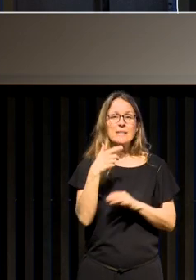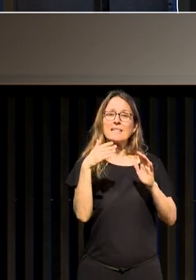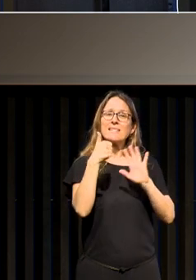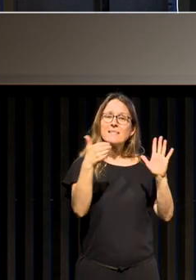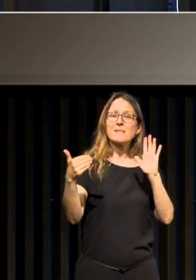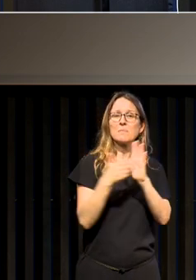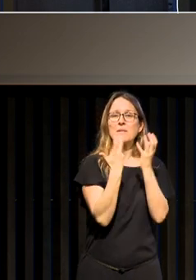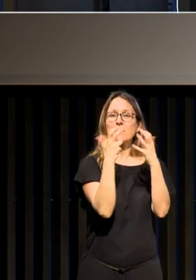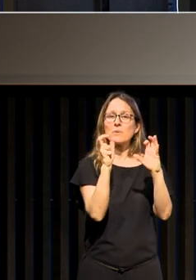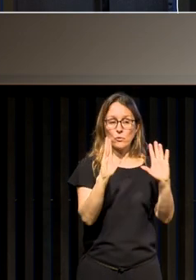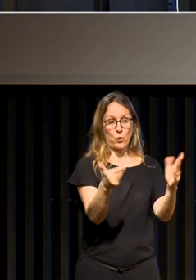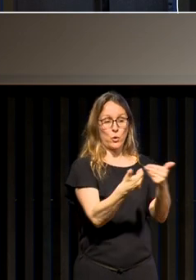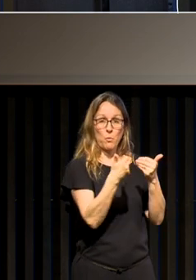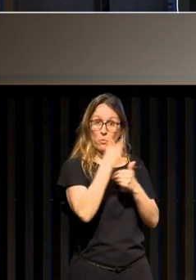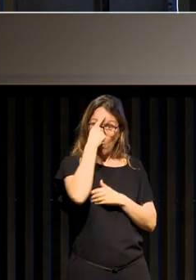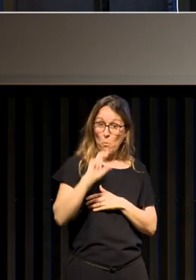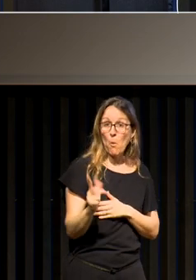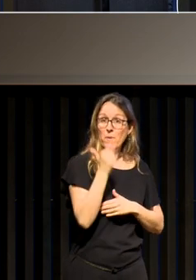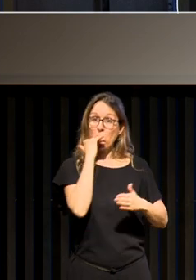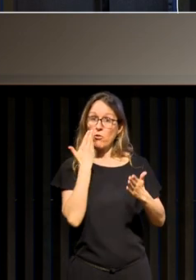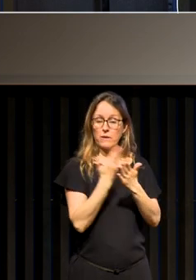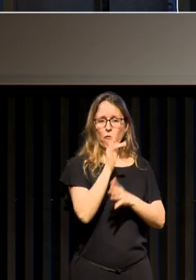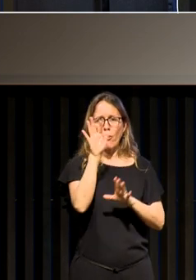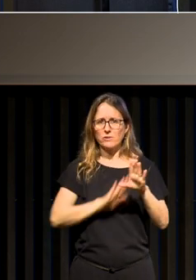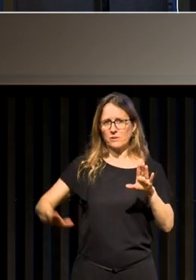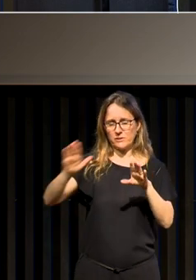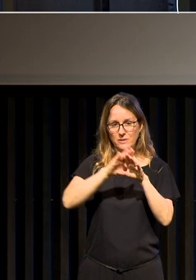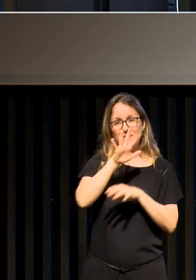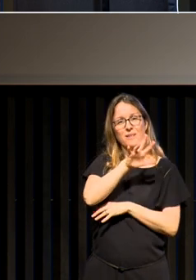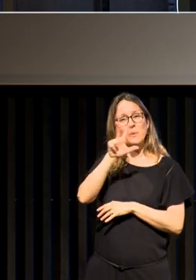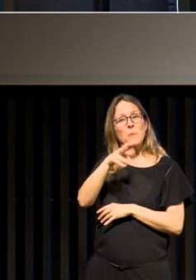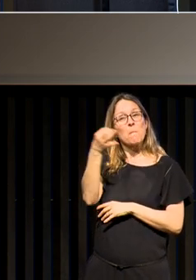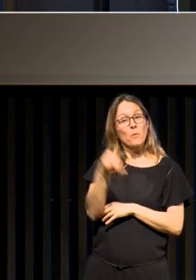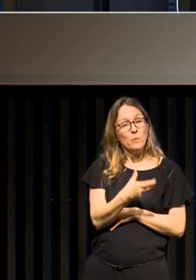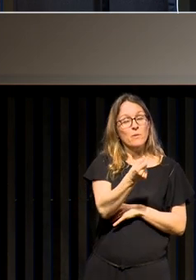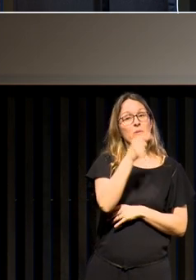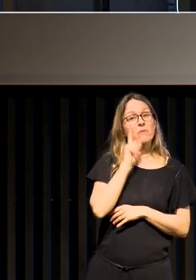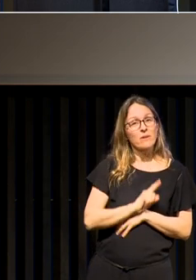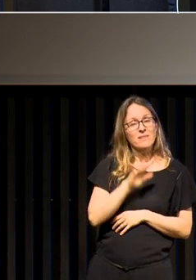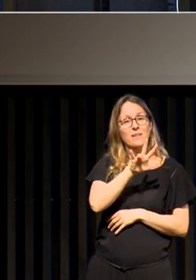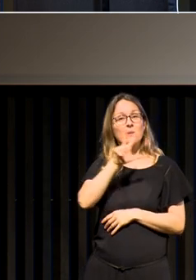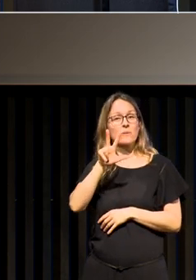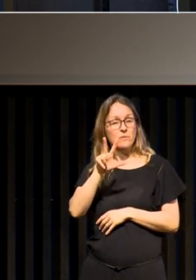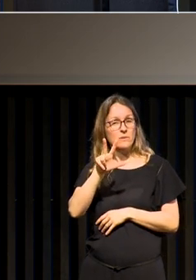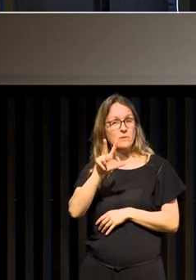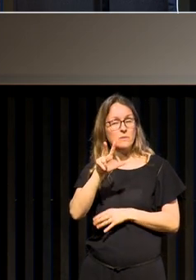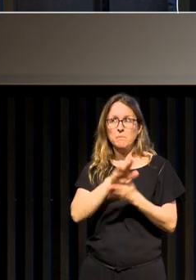6800 demandes de première consultation en France, 53% de couple de femmes,